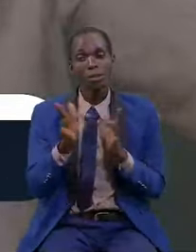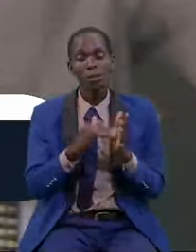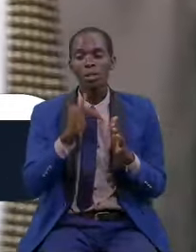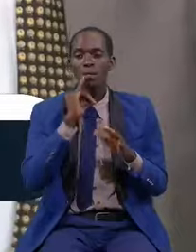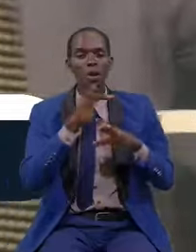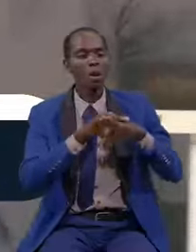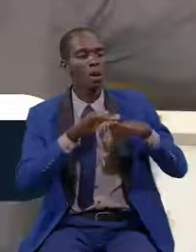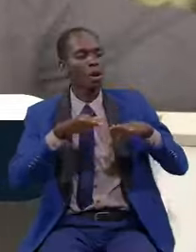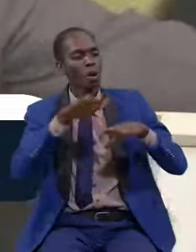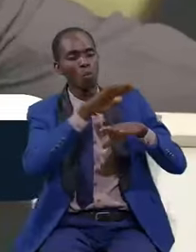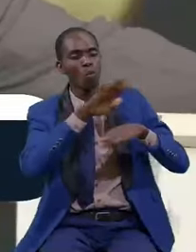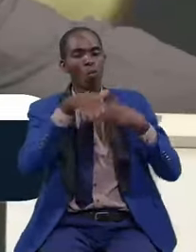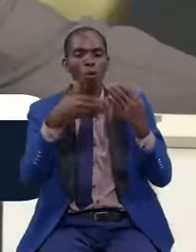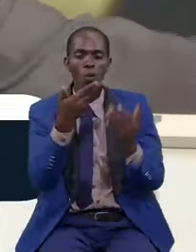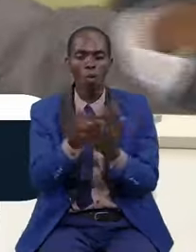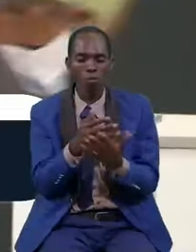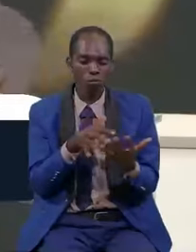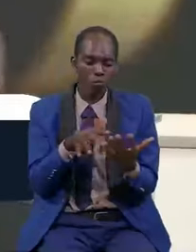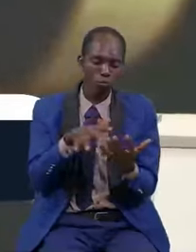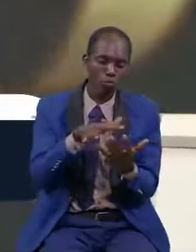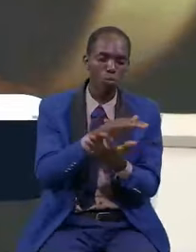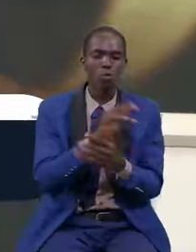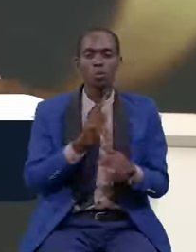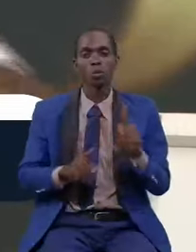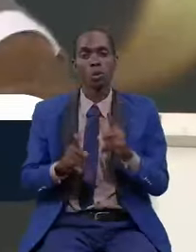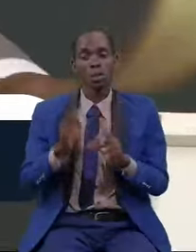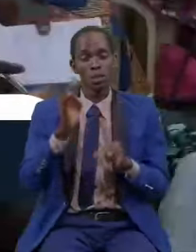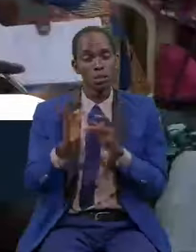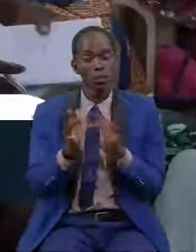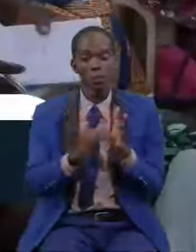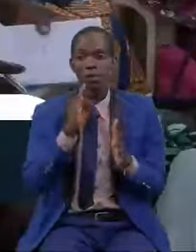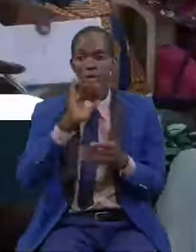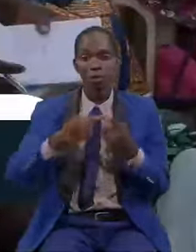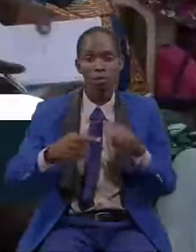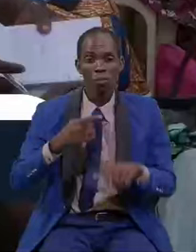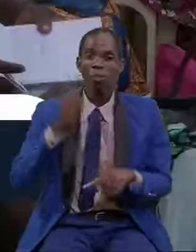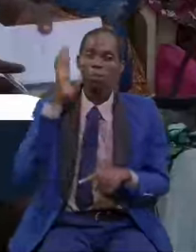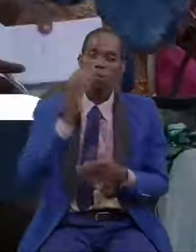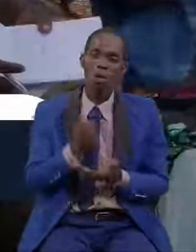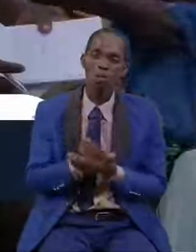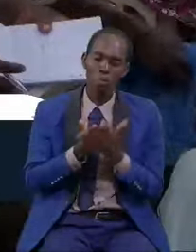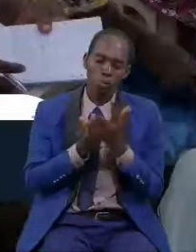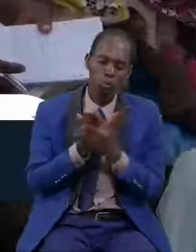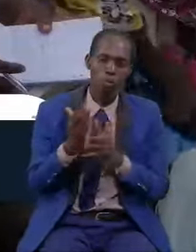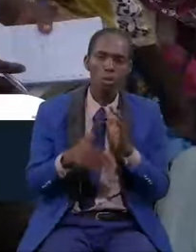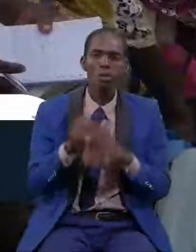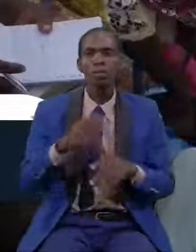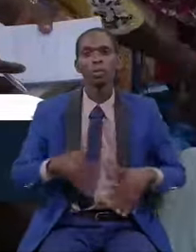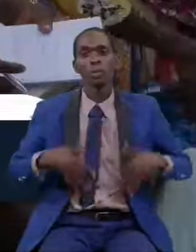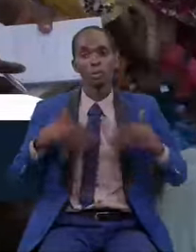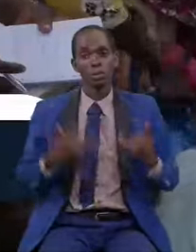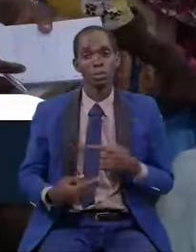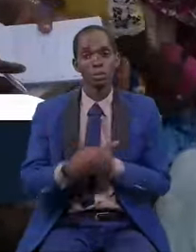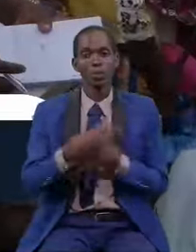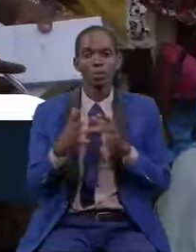que tous. Et ce Jésus, votre ami, vous aidera tout au long de la vie. Aujourd'hui, il